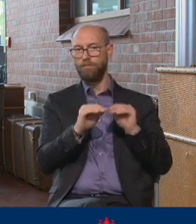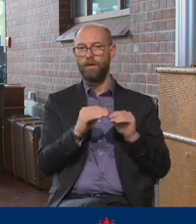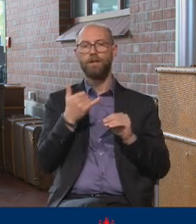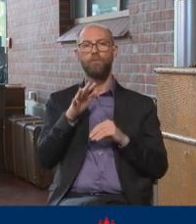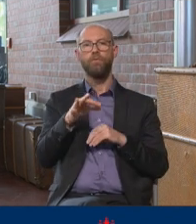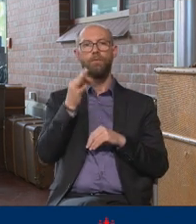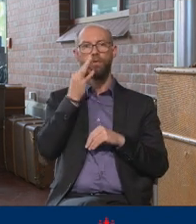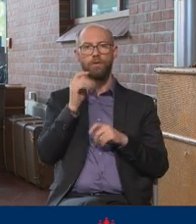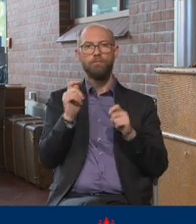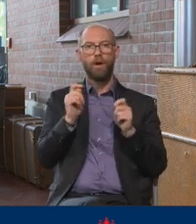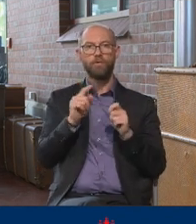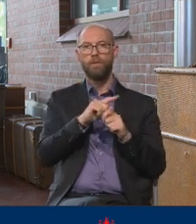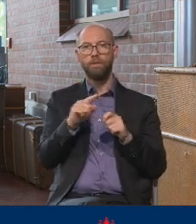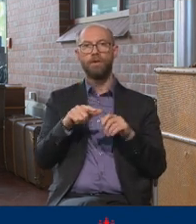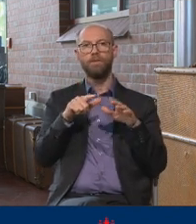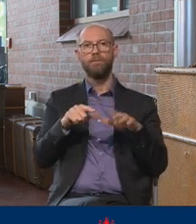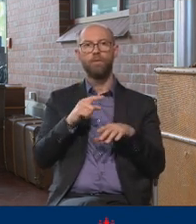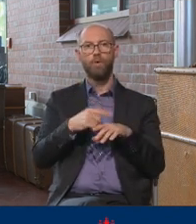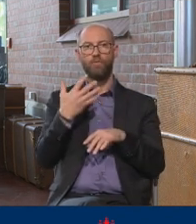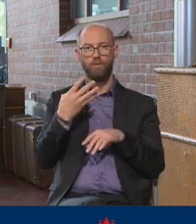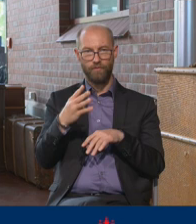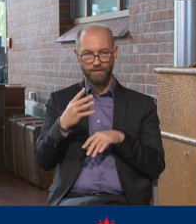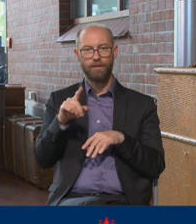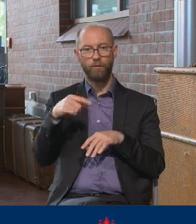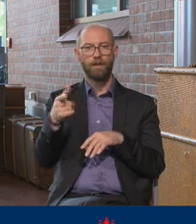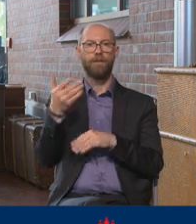17.45 dann hier weiter danke